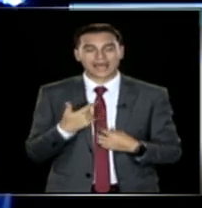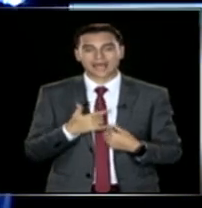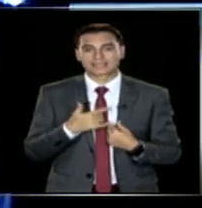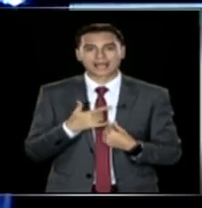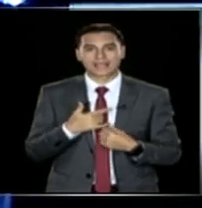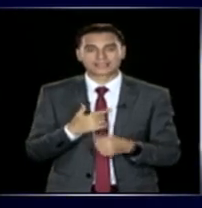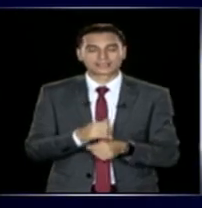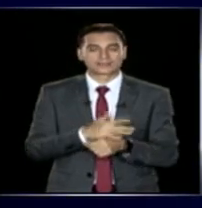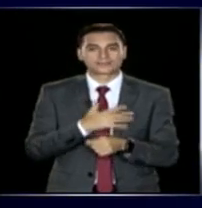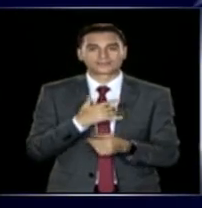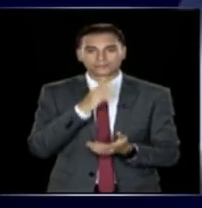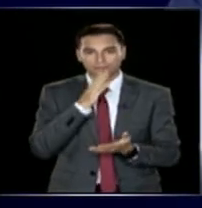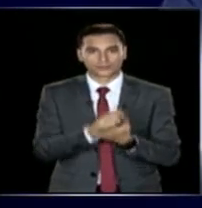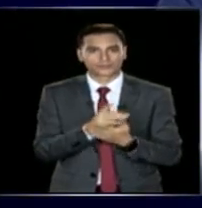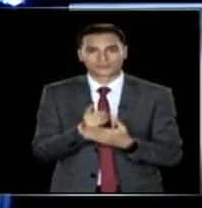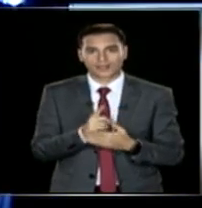يتوصفش بصراحة. لا اوصف لنا.